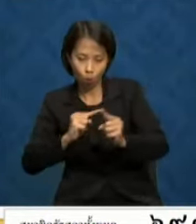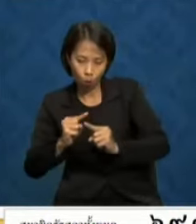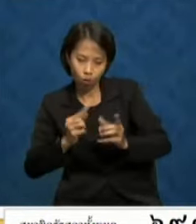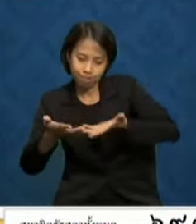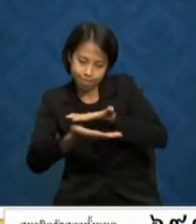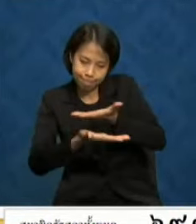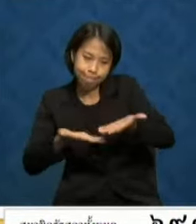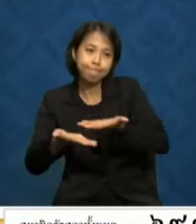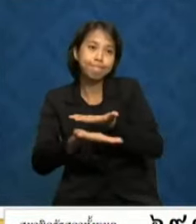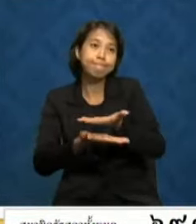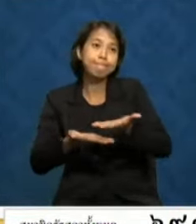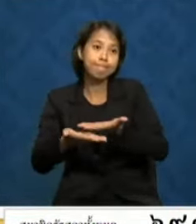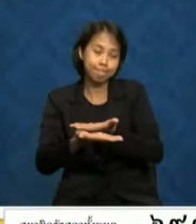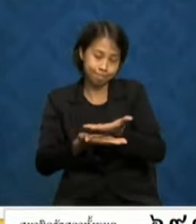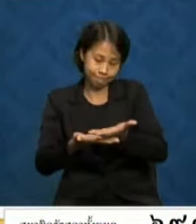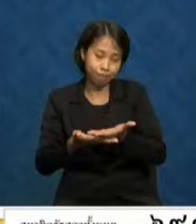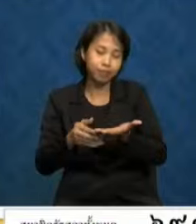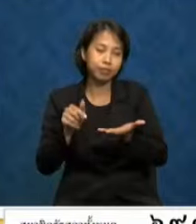ได้เสีย